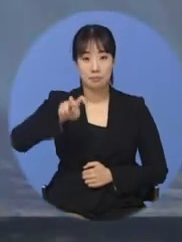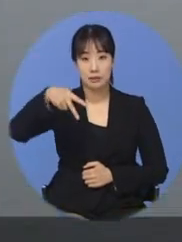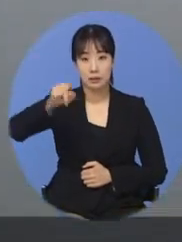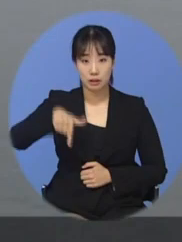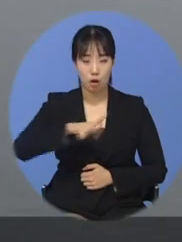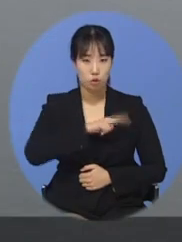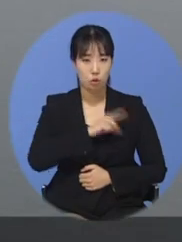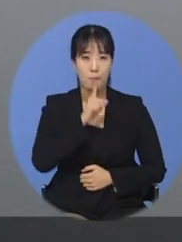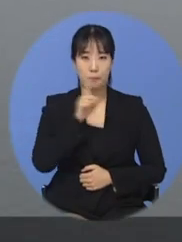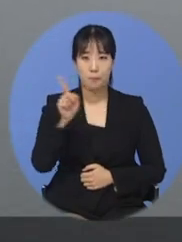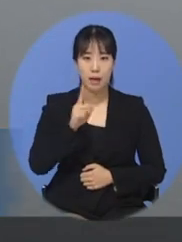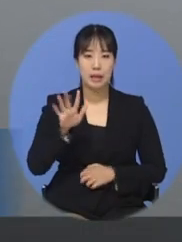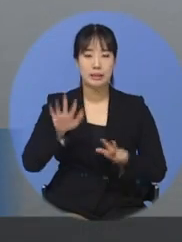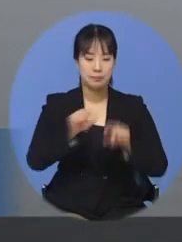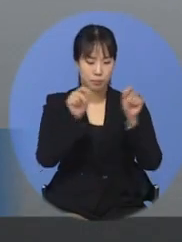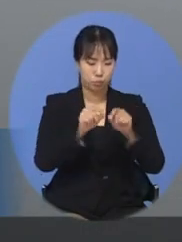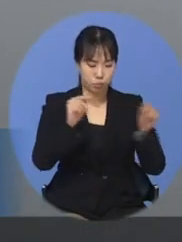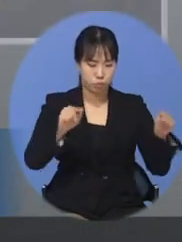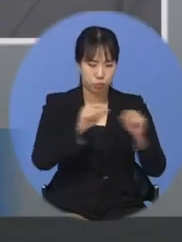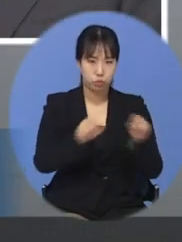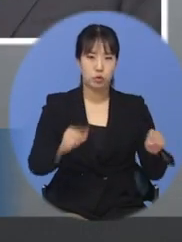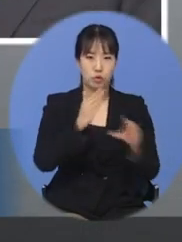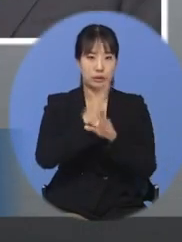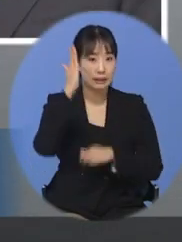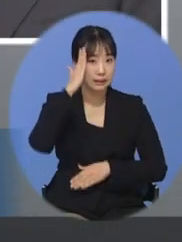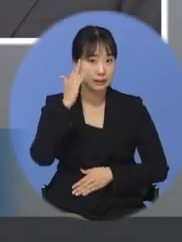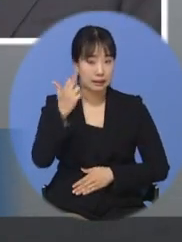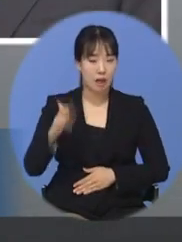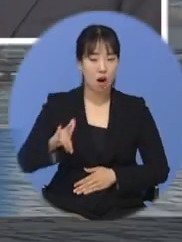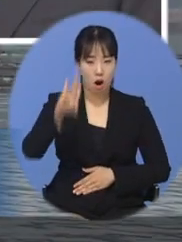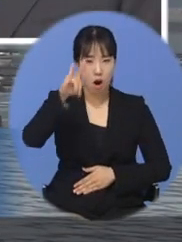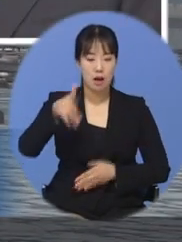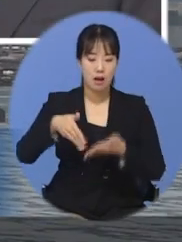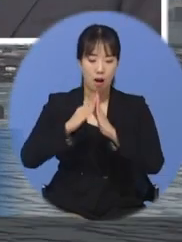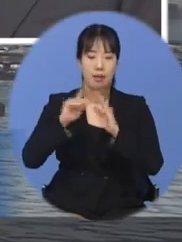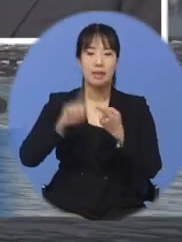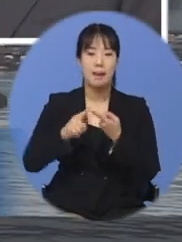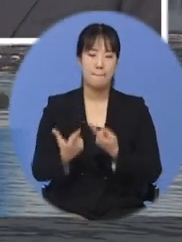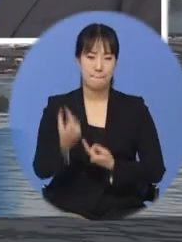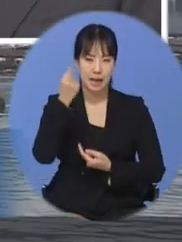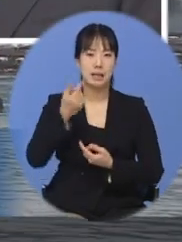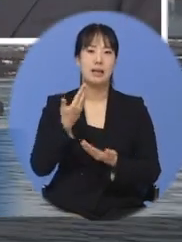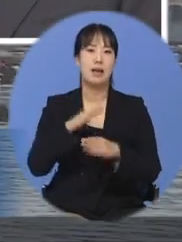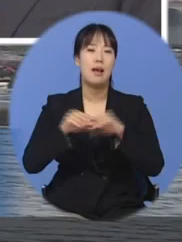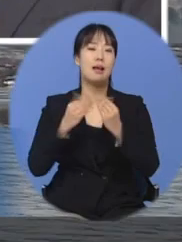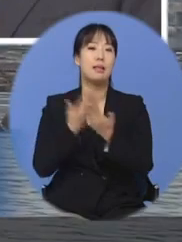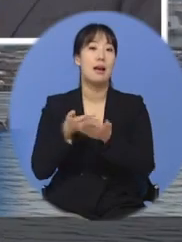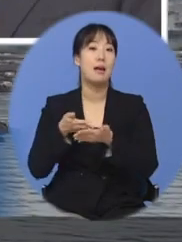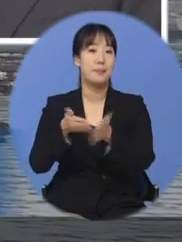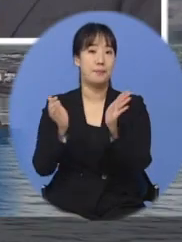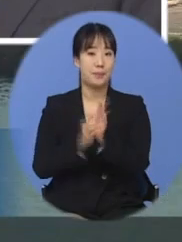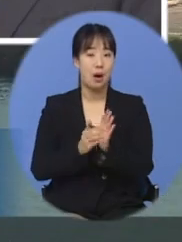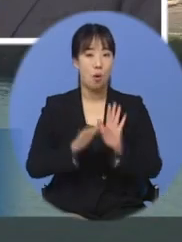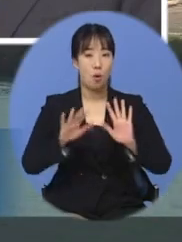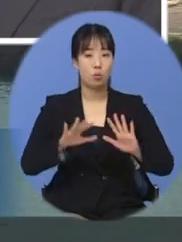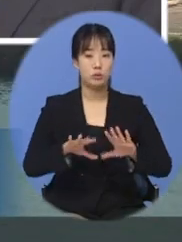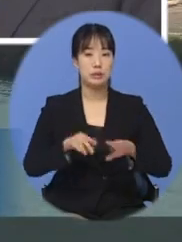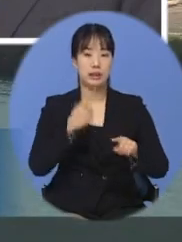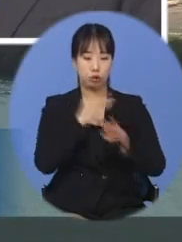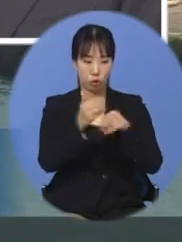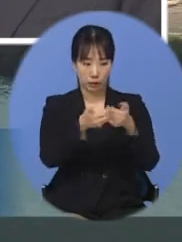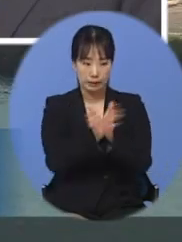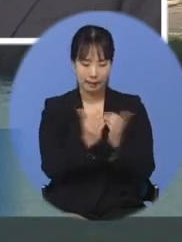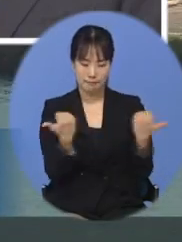상태인 흑산공항 건설에 대해서 조속한 건설을 촉구하고 나섰습니다. 서삼석 의원은 민주당 원내대책회의에